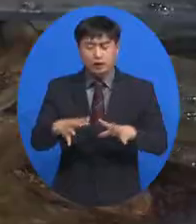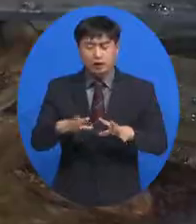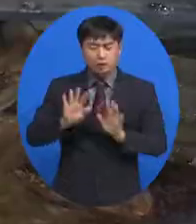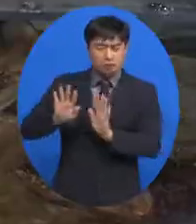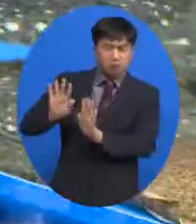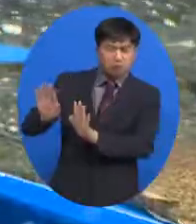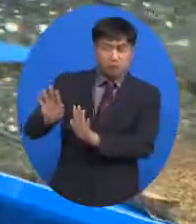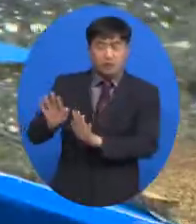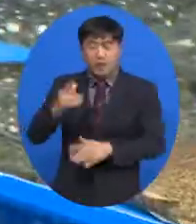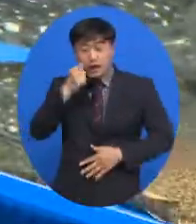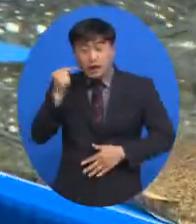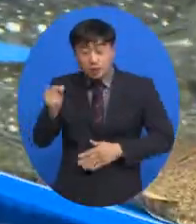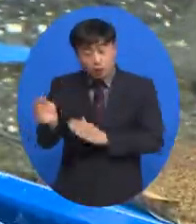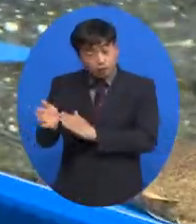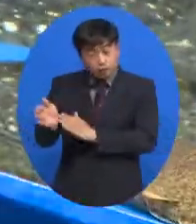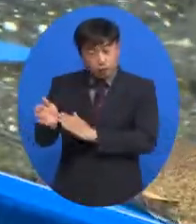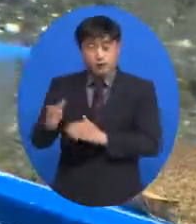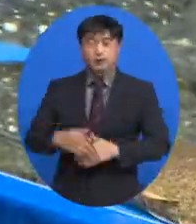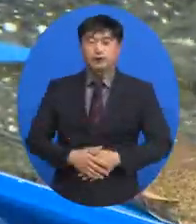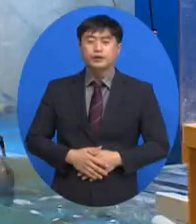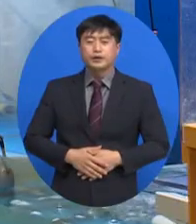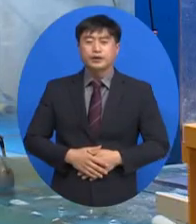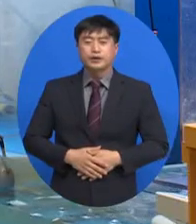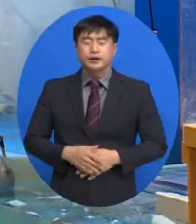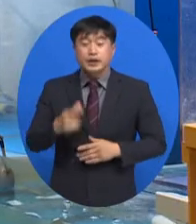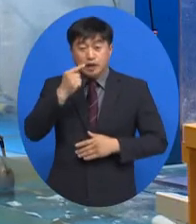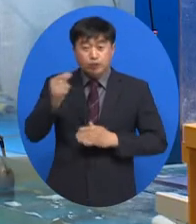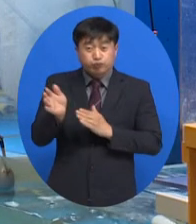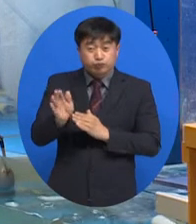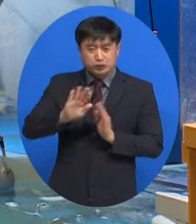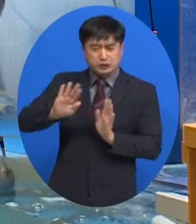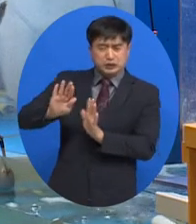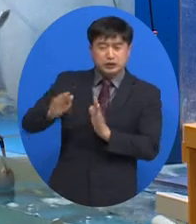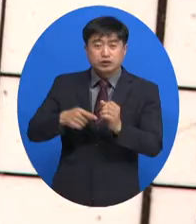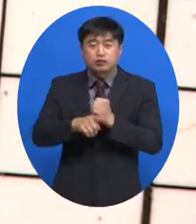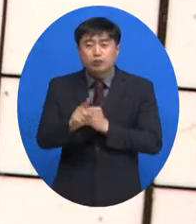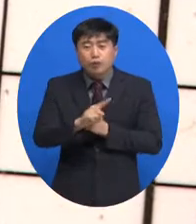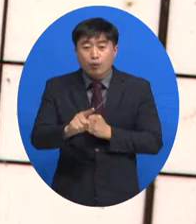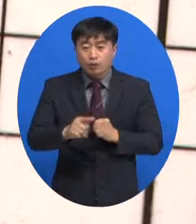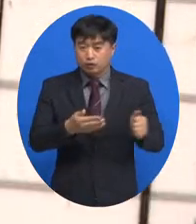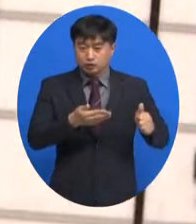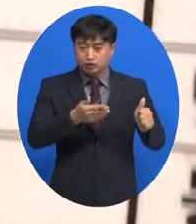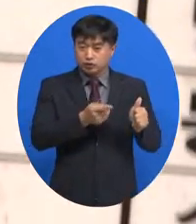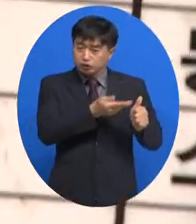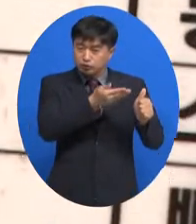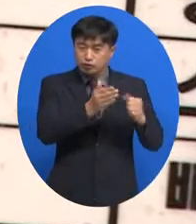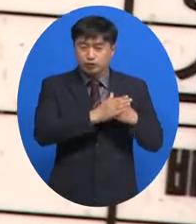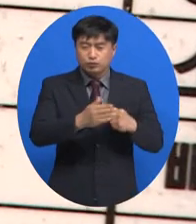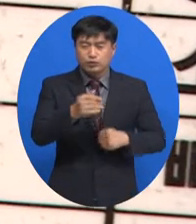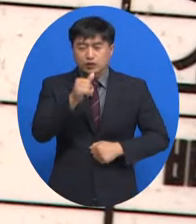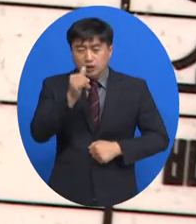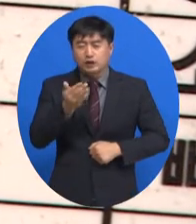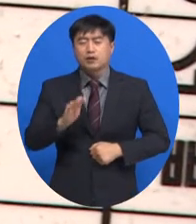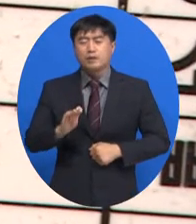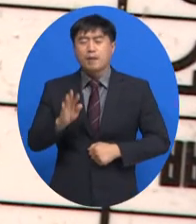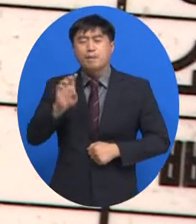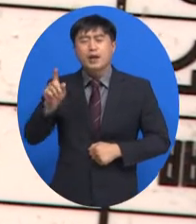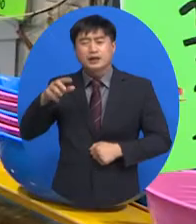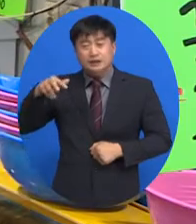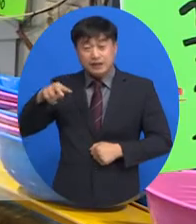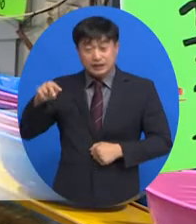취급을 받는 건 일본산 해산물입니다. 일본산 해산물을 꺼리는 건 양식은 탓도 있고 방사능에 대한 우려도